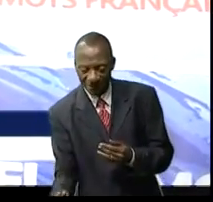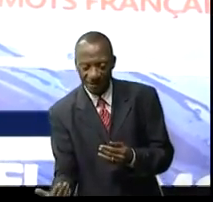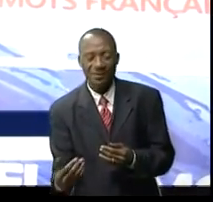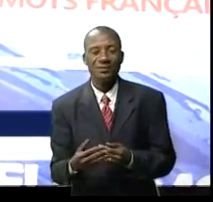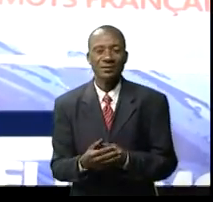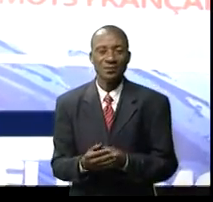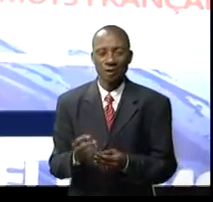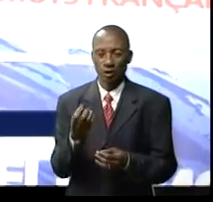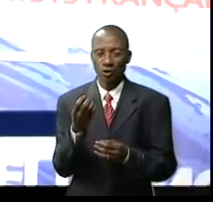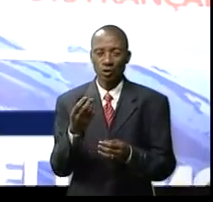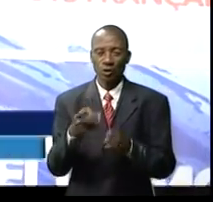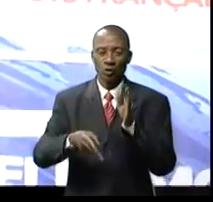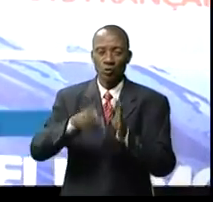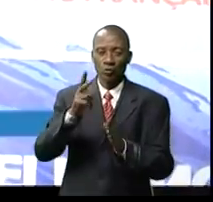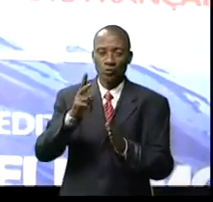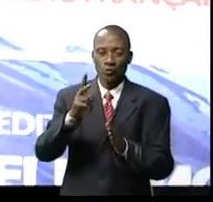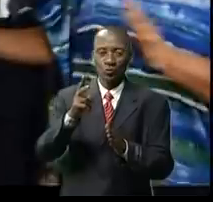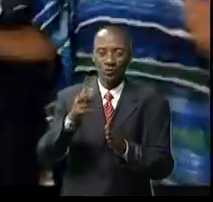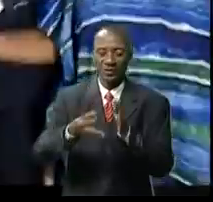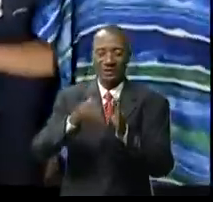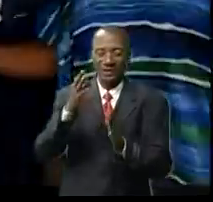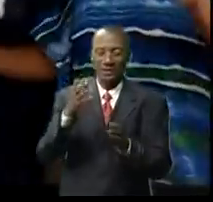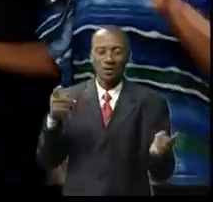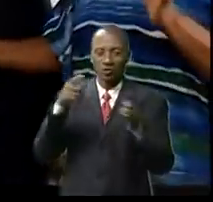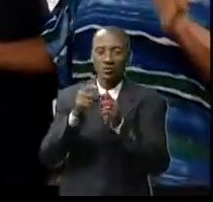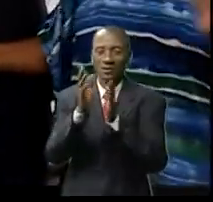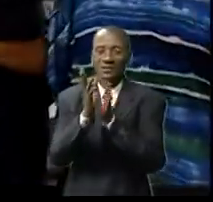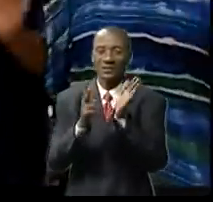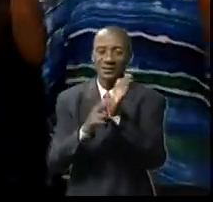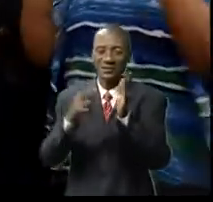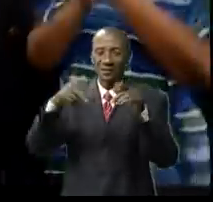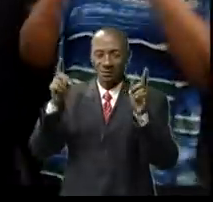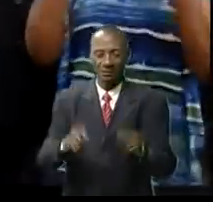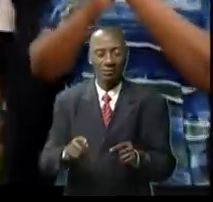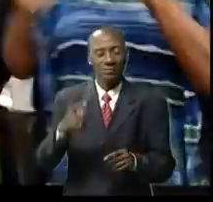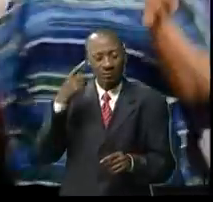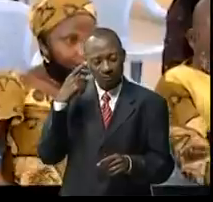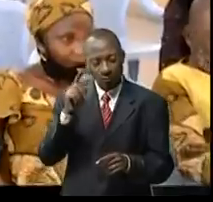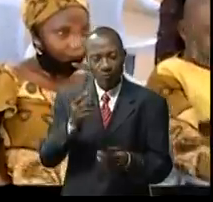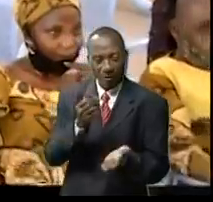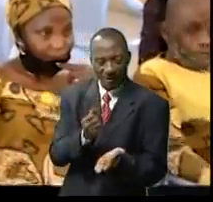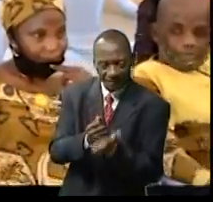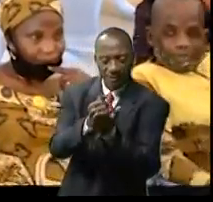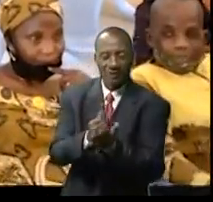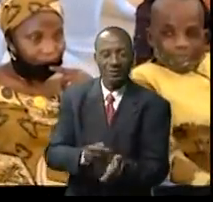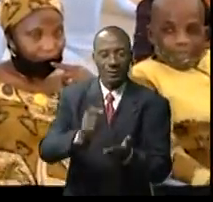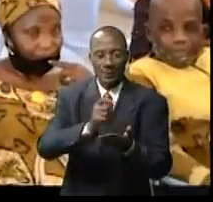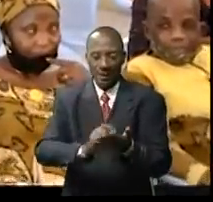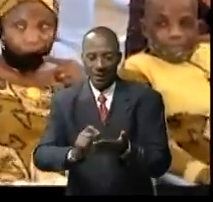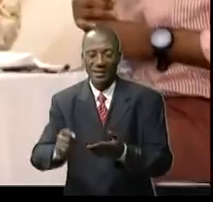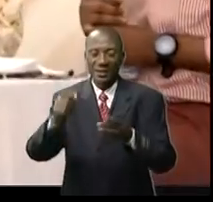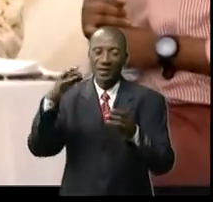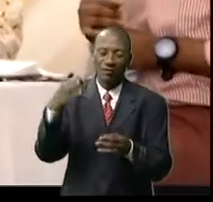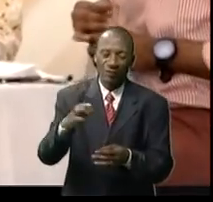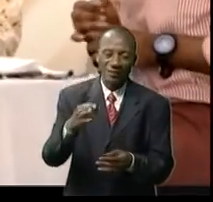à 12 ans et des 13 à 17 ans. Avec l'accompagnement de la délégation générale à la francophonie, l'association sans but